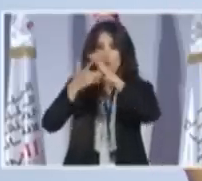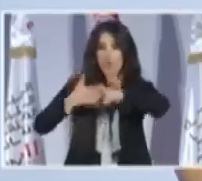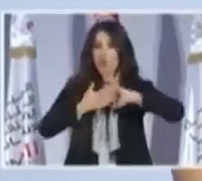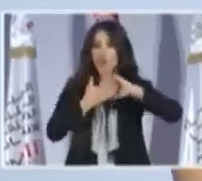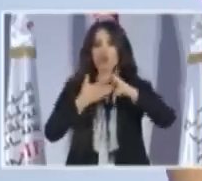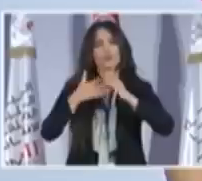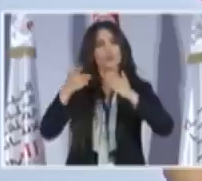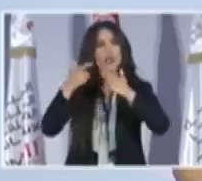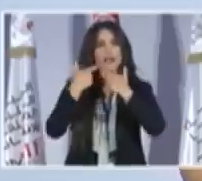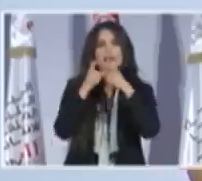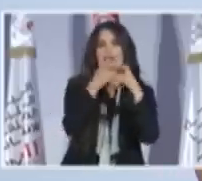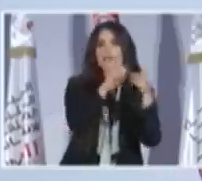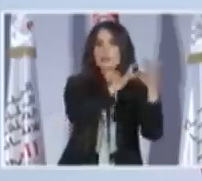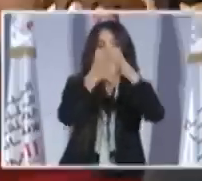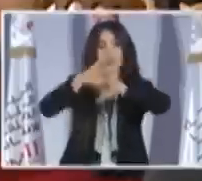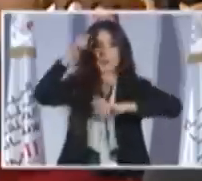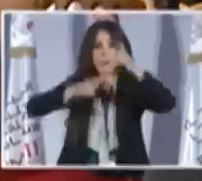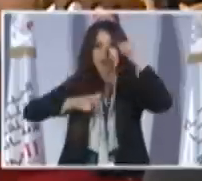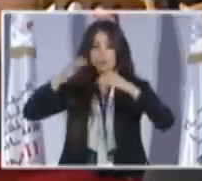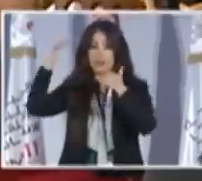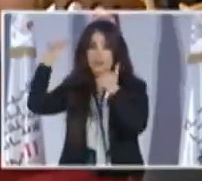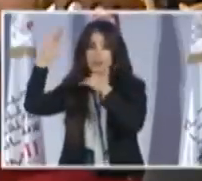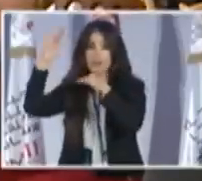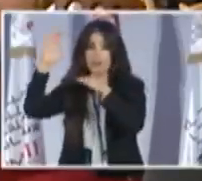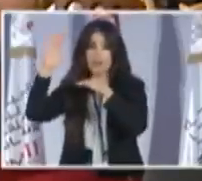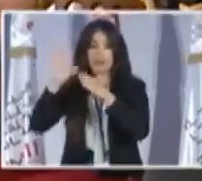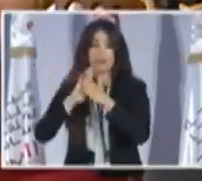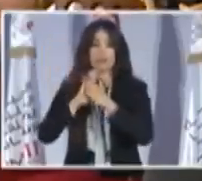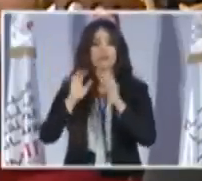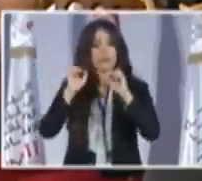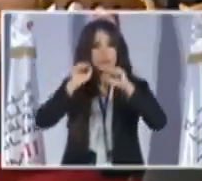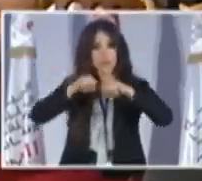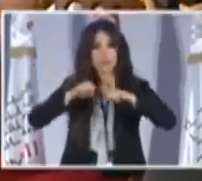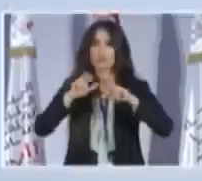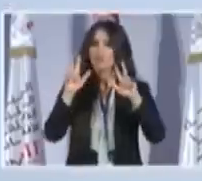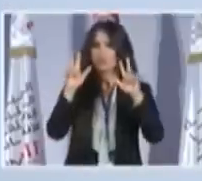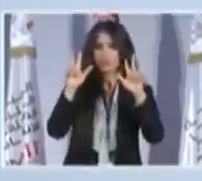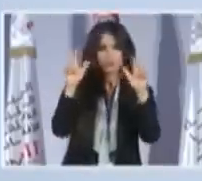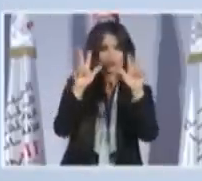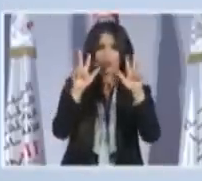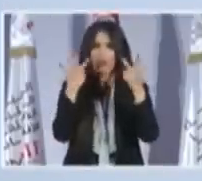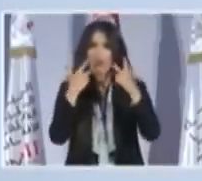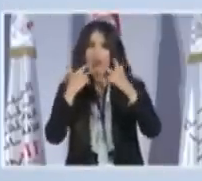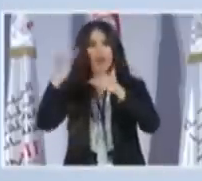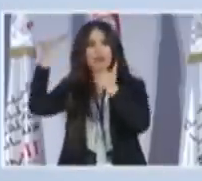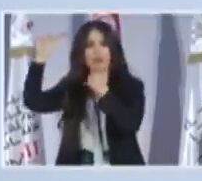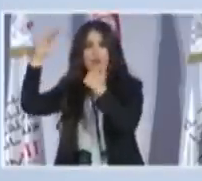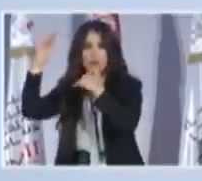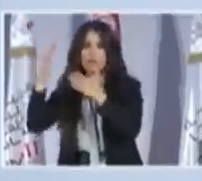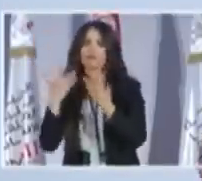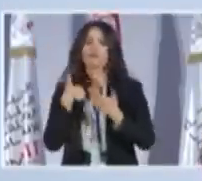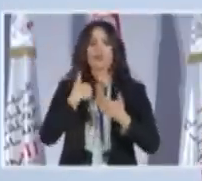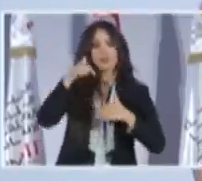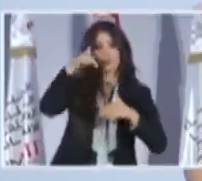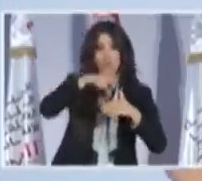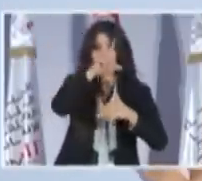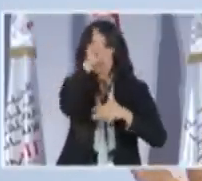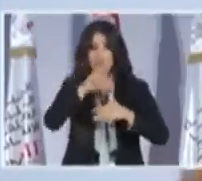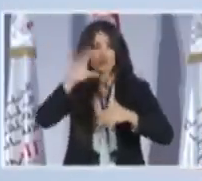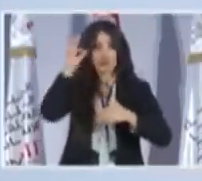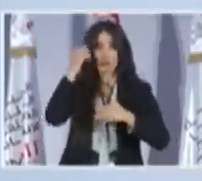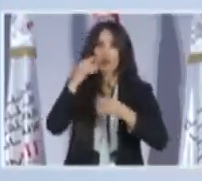بالخارج استعمل الاعلام الاجنبي في تونس في الداخل فما صعوبات